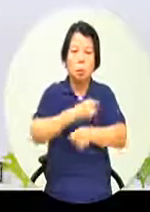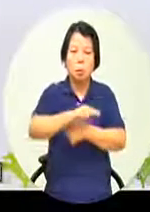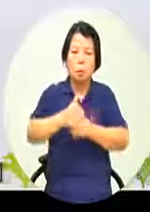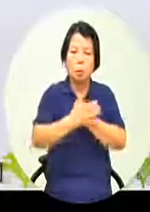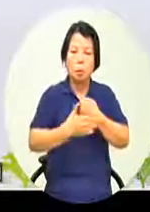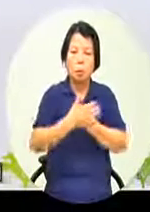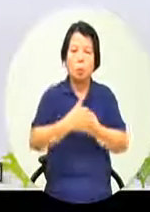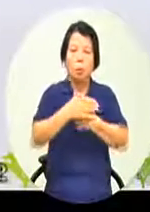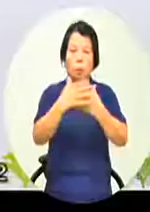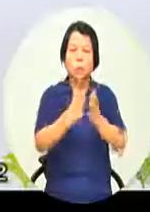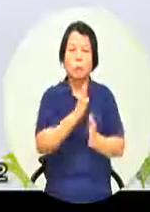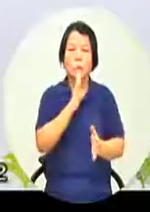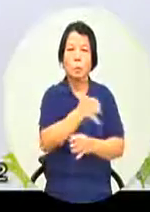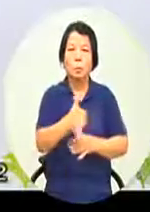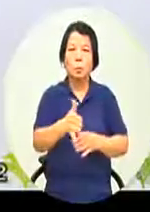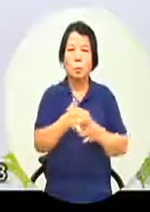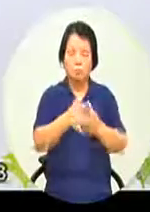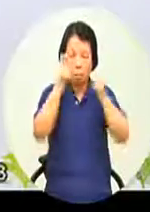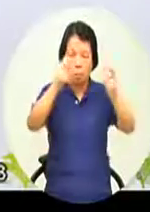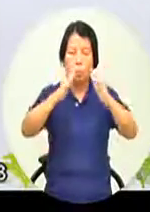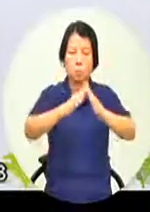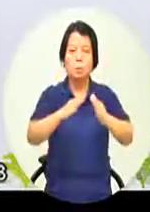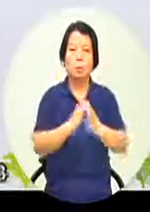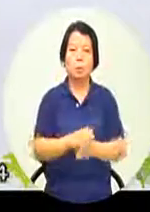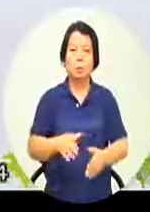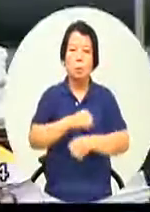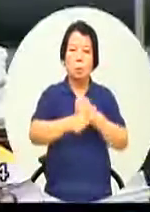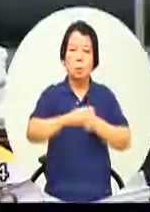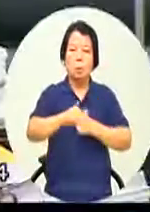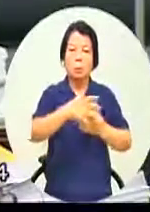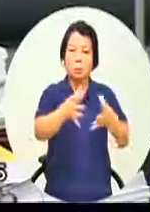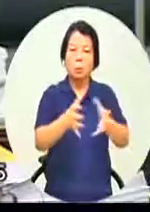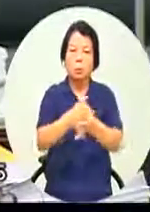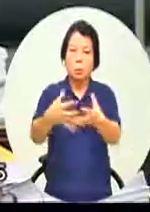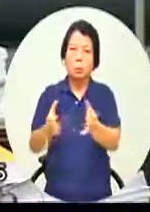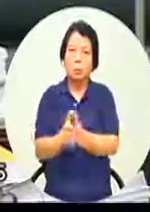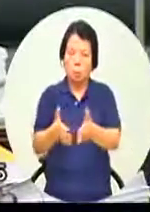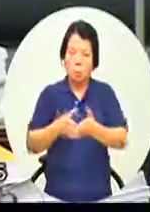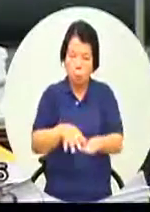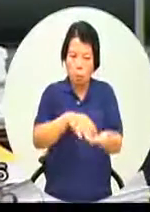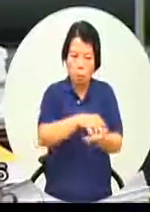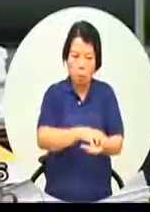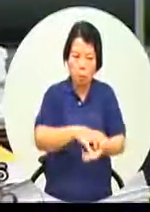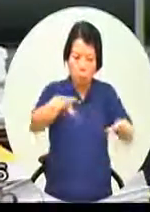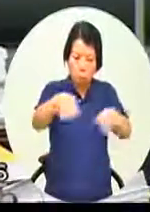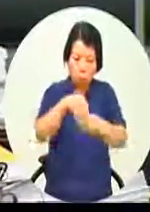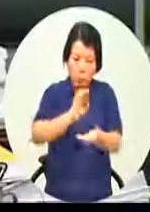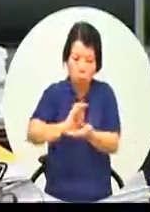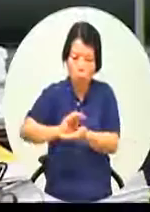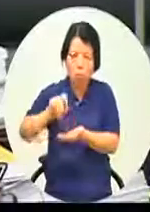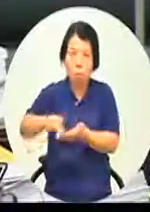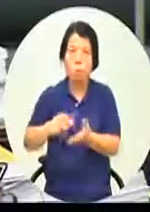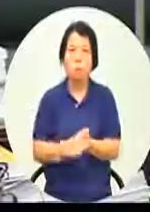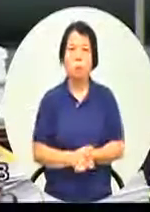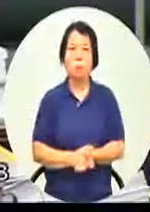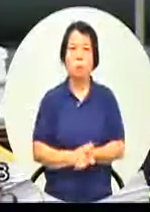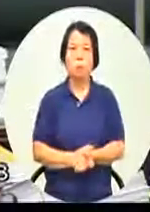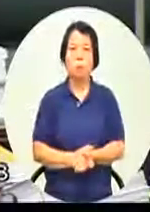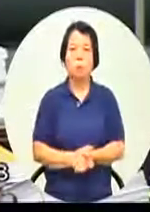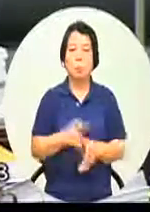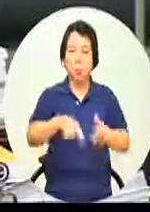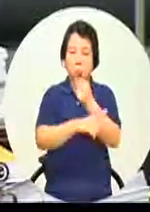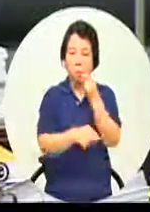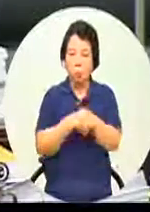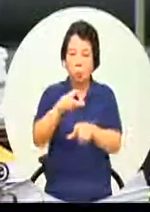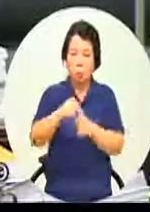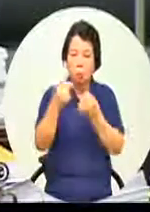作。高雄市有这么多的动保团体，我们真的可以充分运用这件事情。在没有依着这个法令之